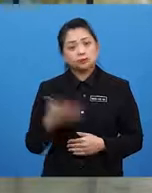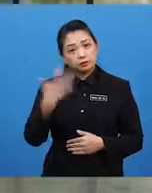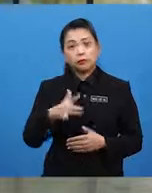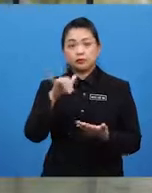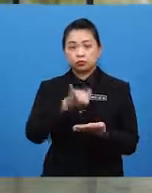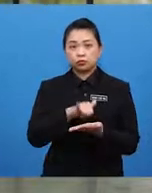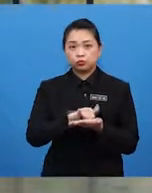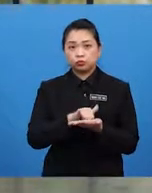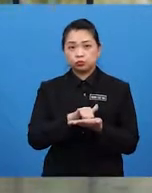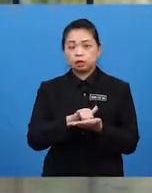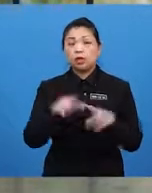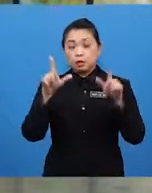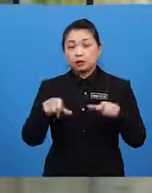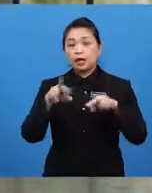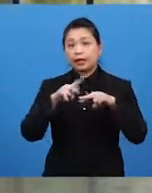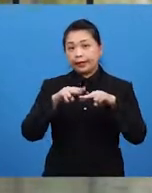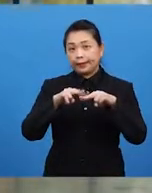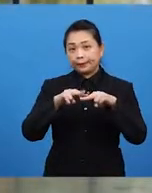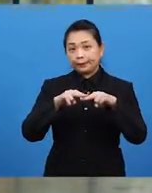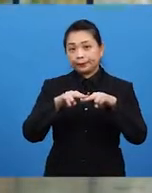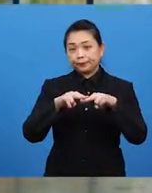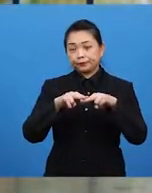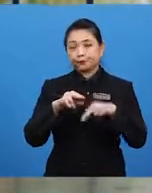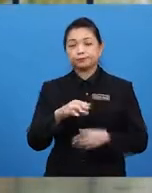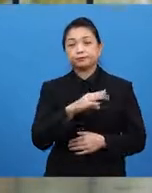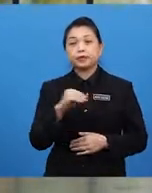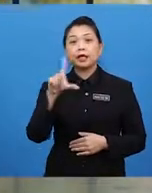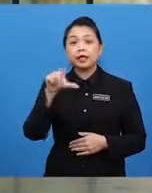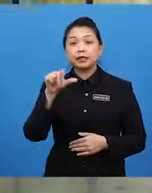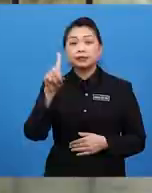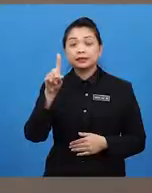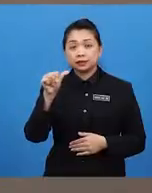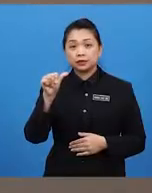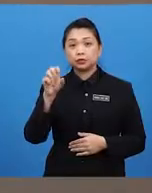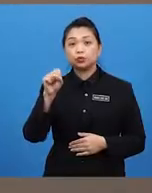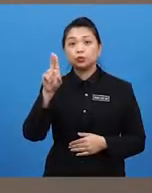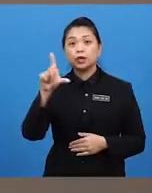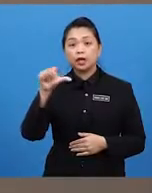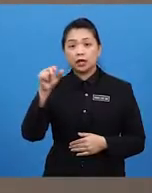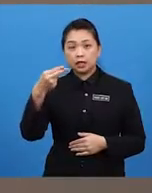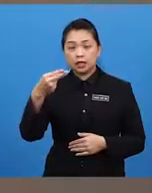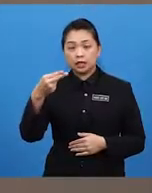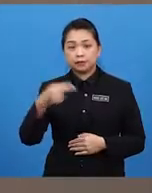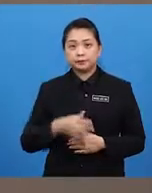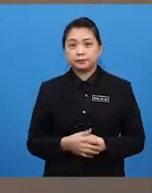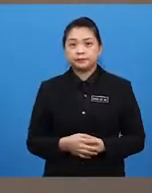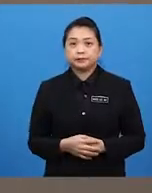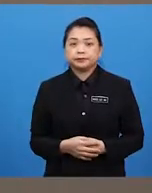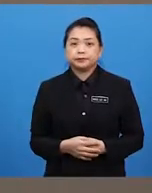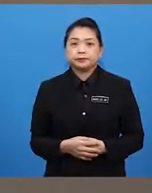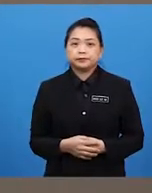kemudian Masukkan garam dan lada sulah hai hai hai